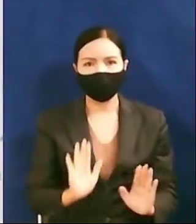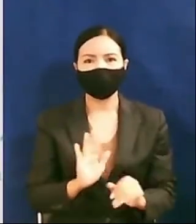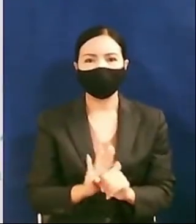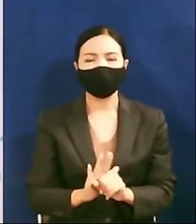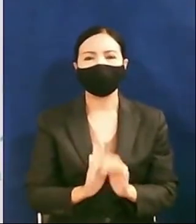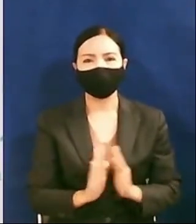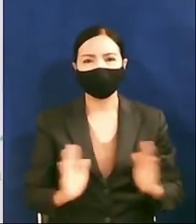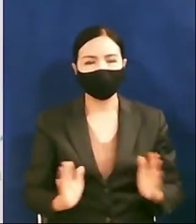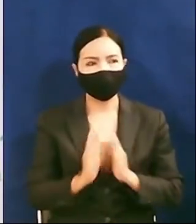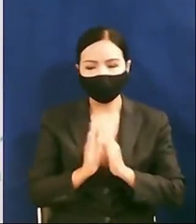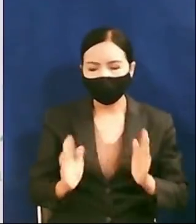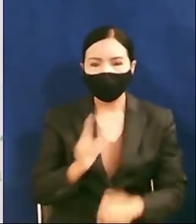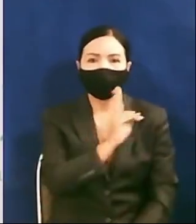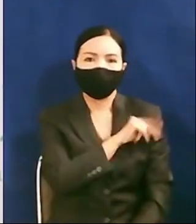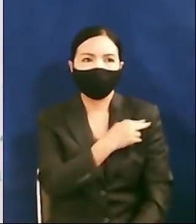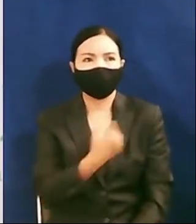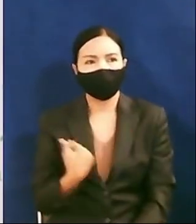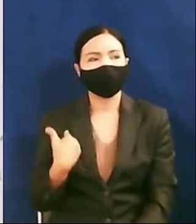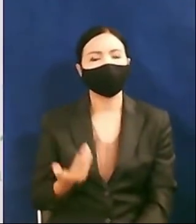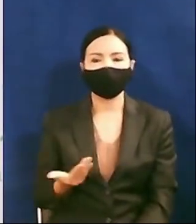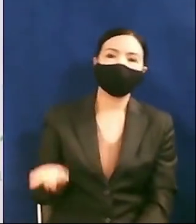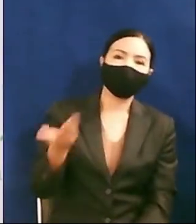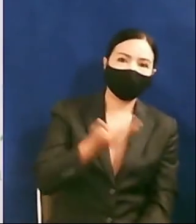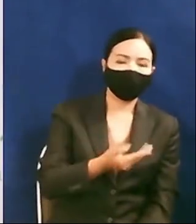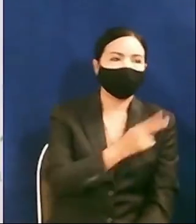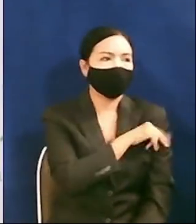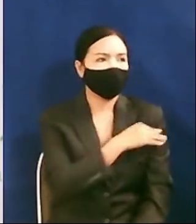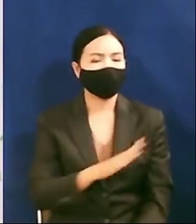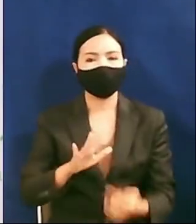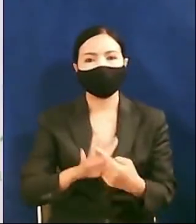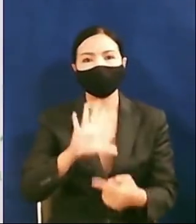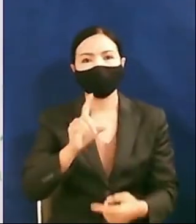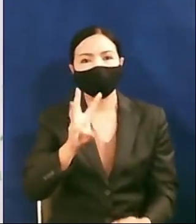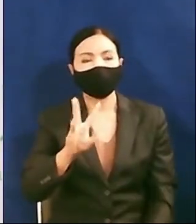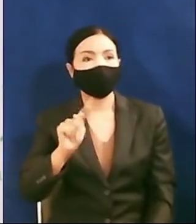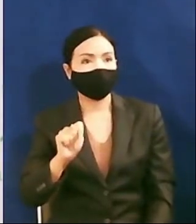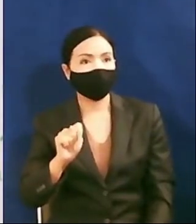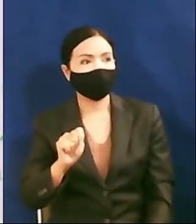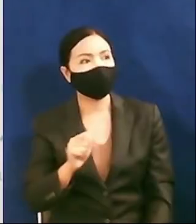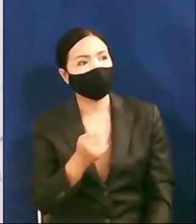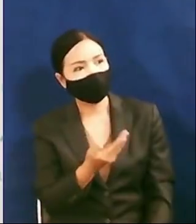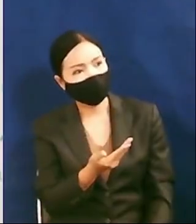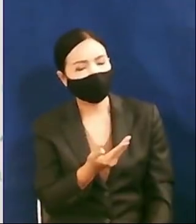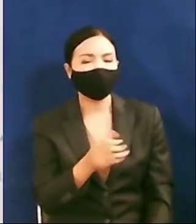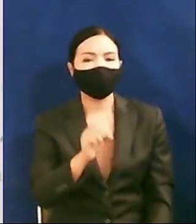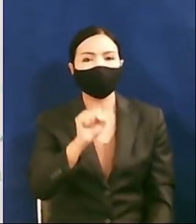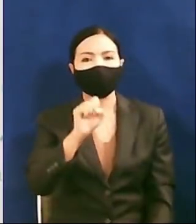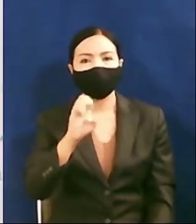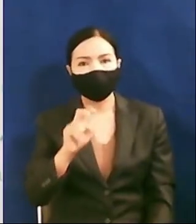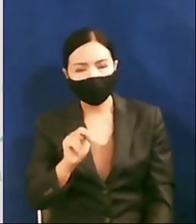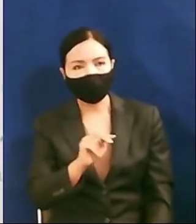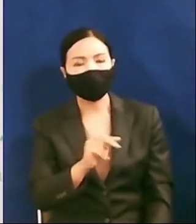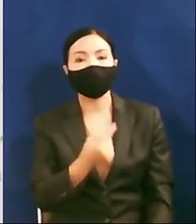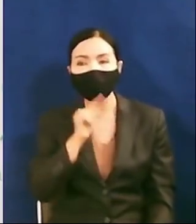พระคุณคุณหมอทวีทรัพย์นะคะขอกลับไปที่คุณหมอเฉวสันอีกทีนึงค่ะเมื่อสักครู่จับใจความได้แว่วๆนะคะว่ามี